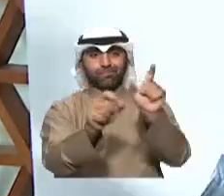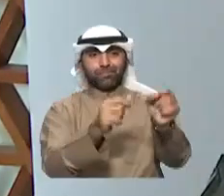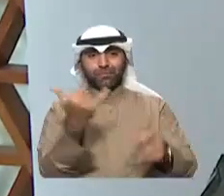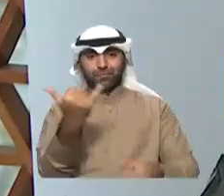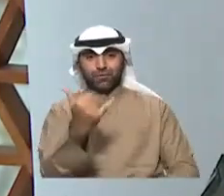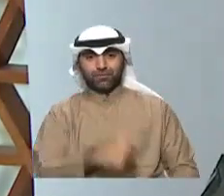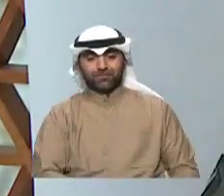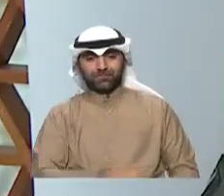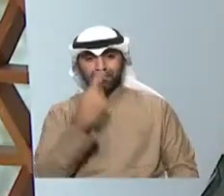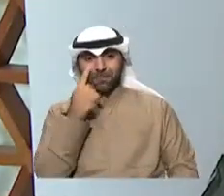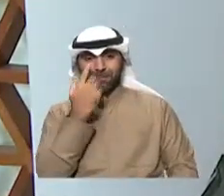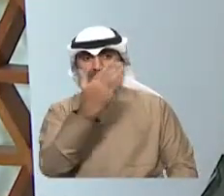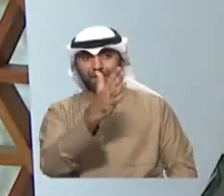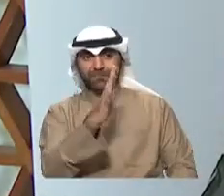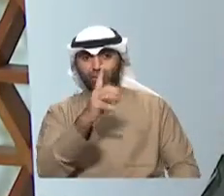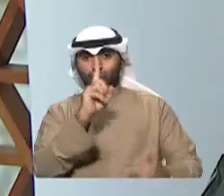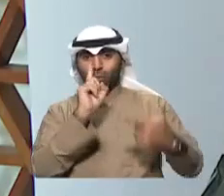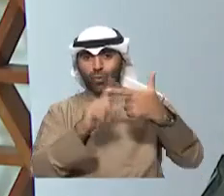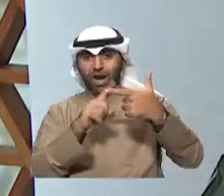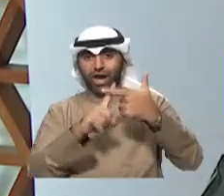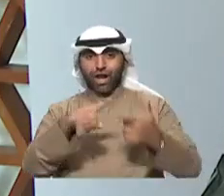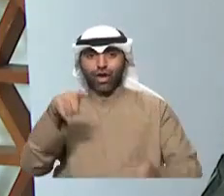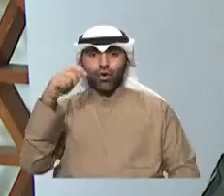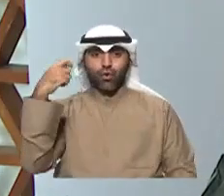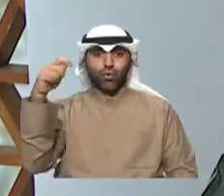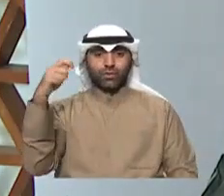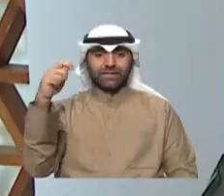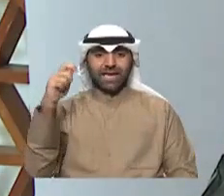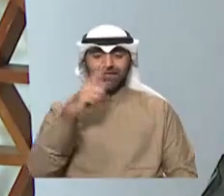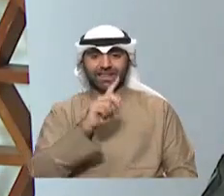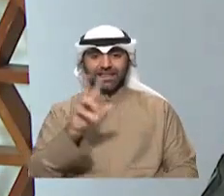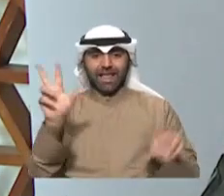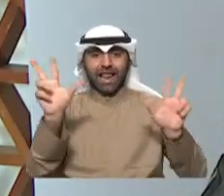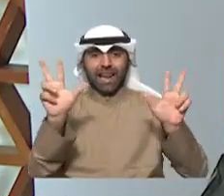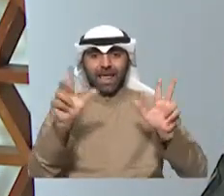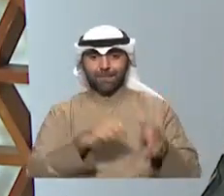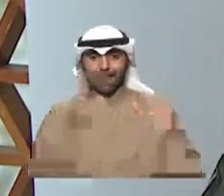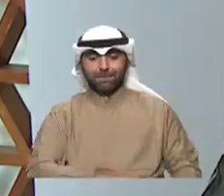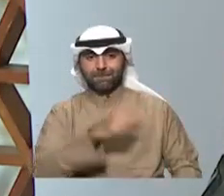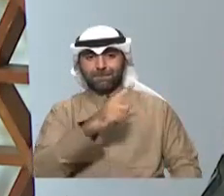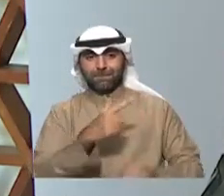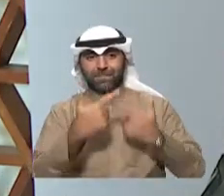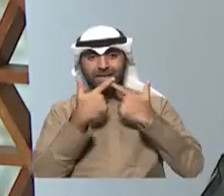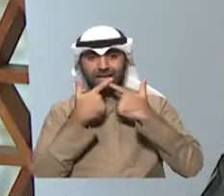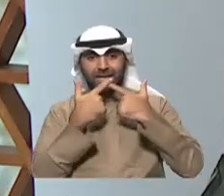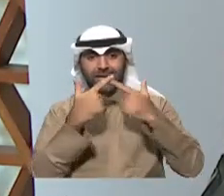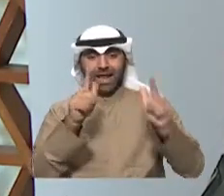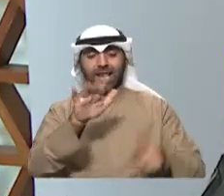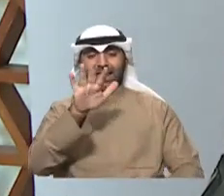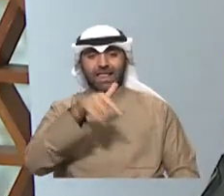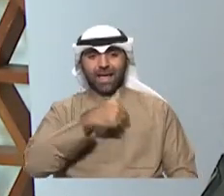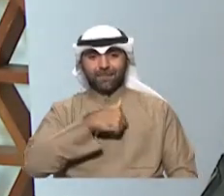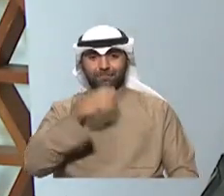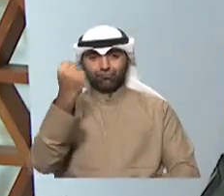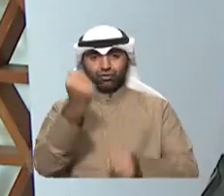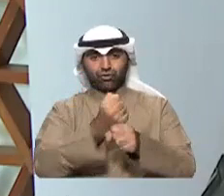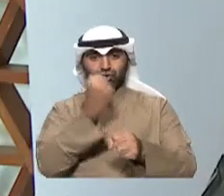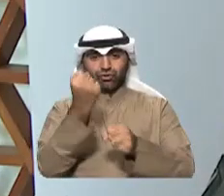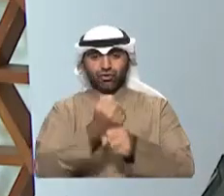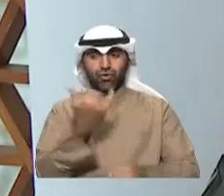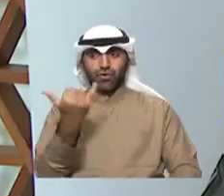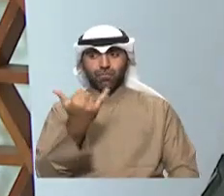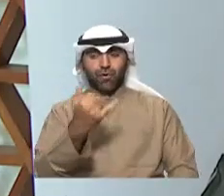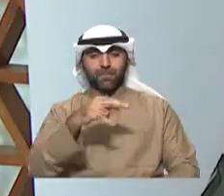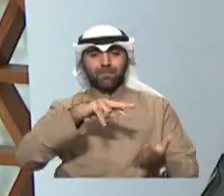وزارة الإعلام في تنظيم الإعلام الإلكتروني منذ بدء في فبراير، صدور القانون في